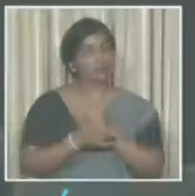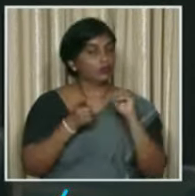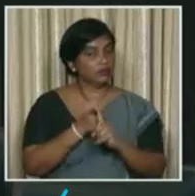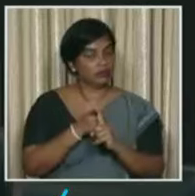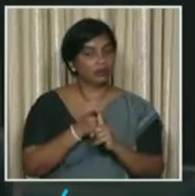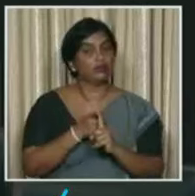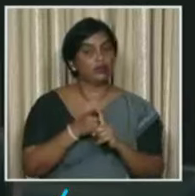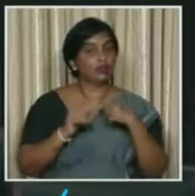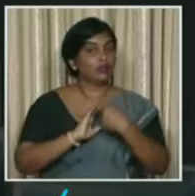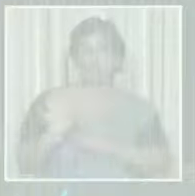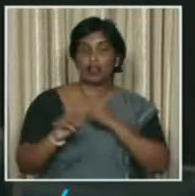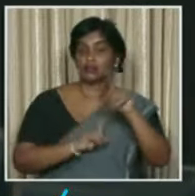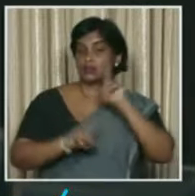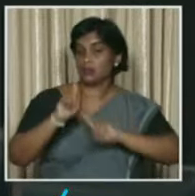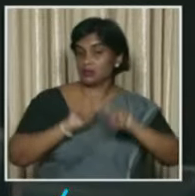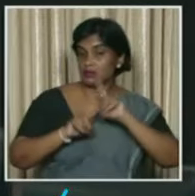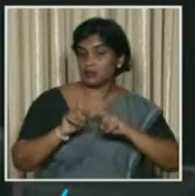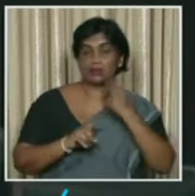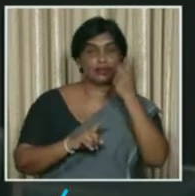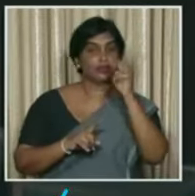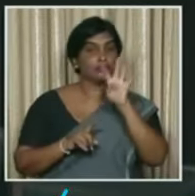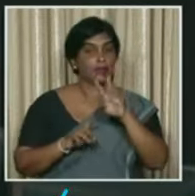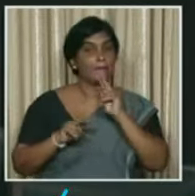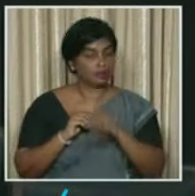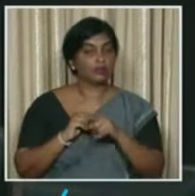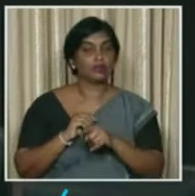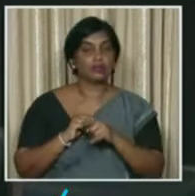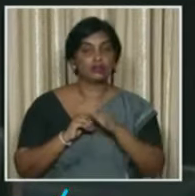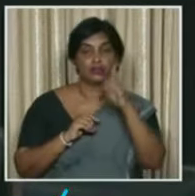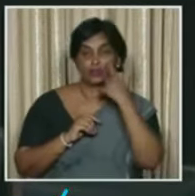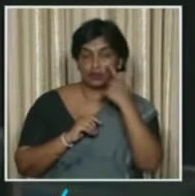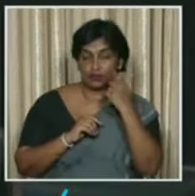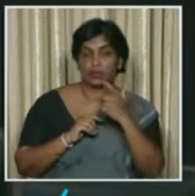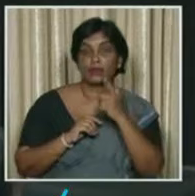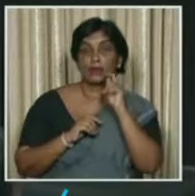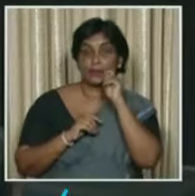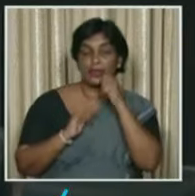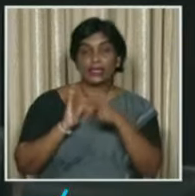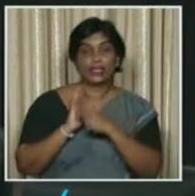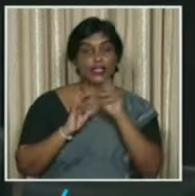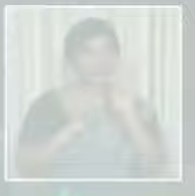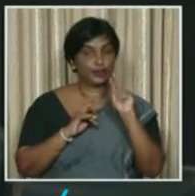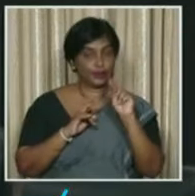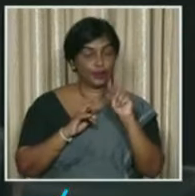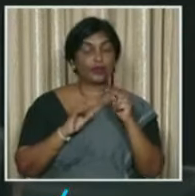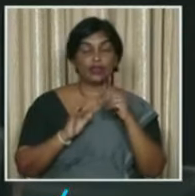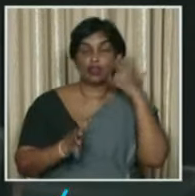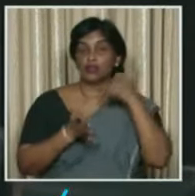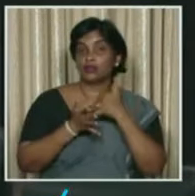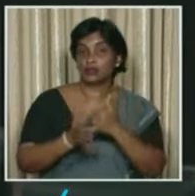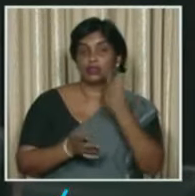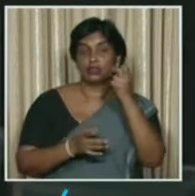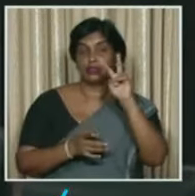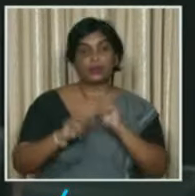තරගාවලි මේ රටින් ගෙනියන්න කියලා. 2020 පෙබරවාරි මාසේ ICC පිරිමි T20 ලෝක කුසලානේ,